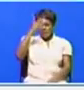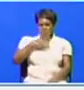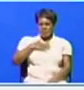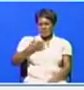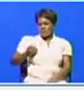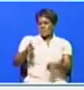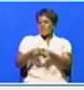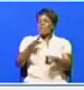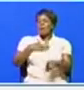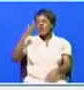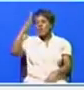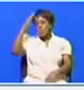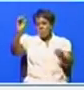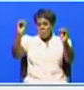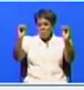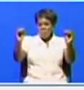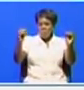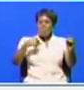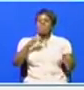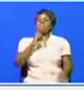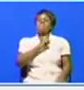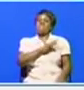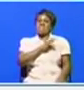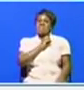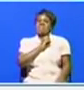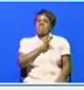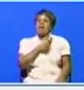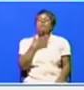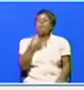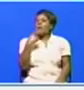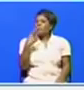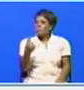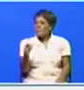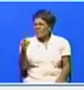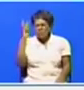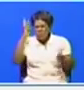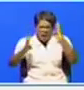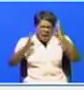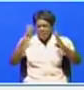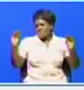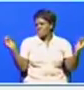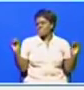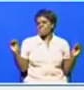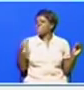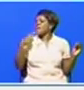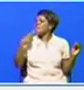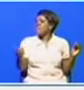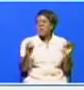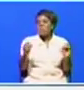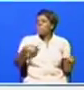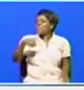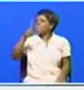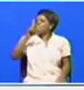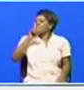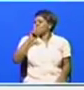hawakujua. Sikuambia. Naam. Niliogopa kwa sababu sikuwa nataka kuambia wakuwe na wasiwasi. So sikuambia chochote. Naam.